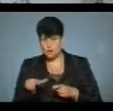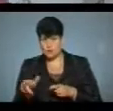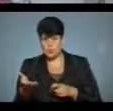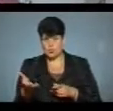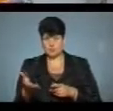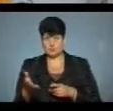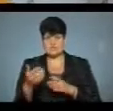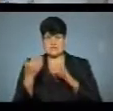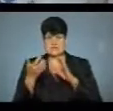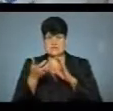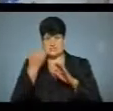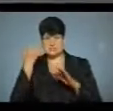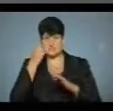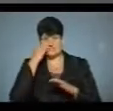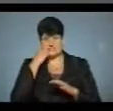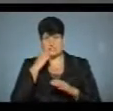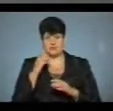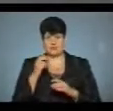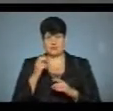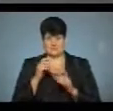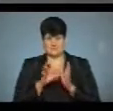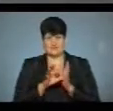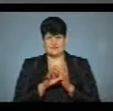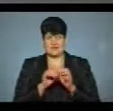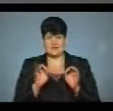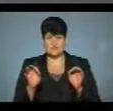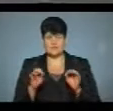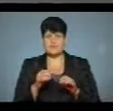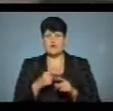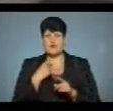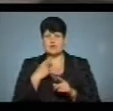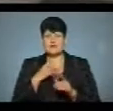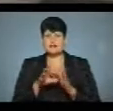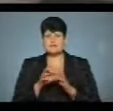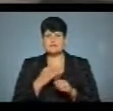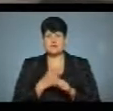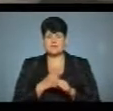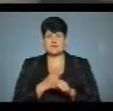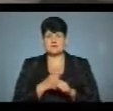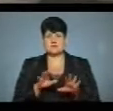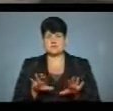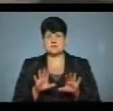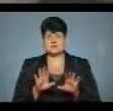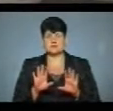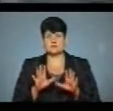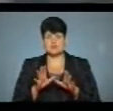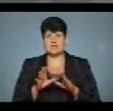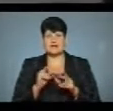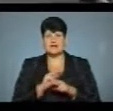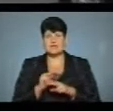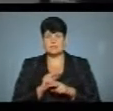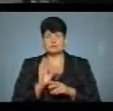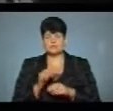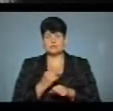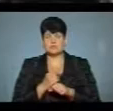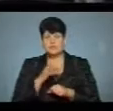раз зачепив ту стару лінію. За словами електрика, який працював на місці події, ремонт лінії будуть проводити вночі, щоб не